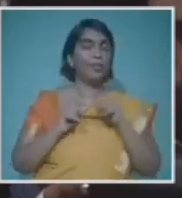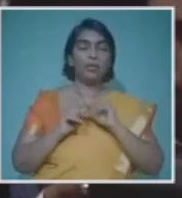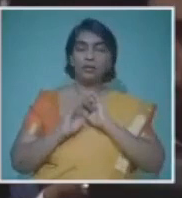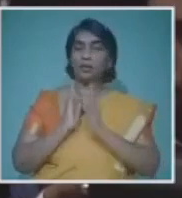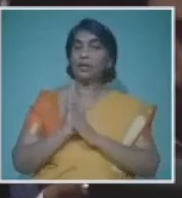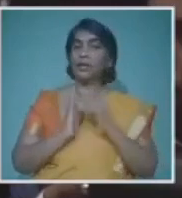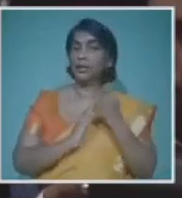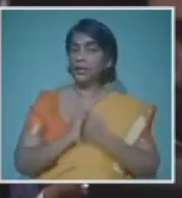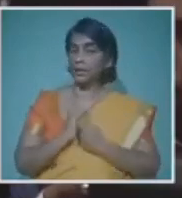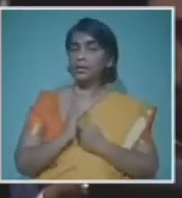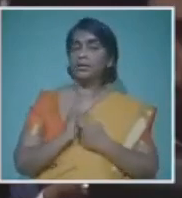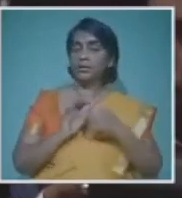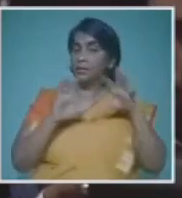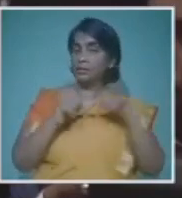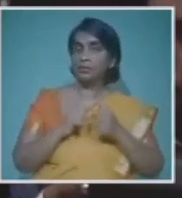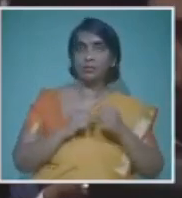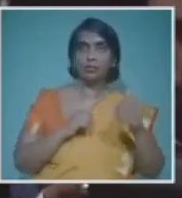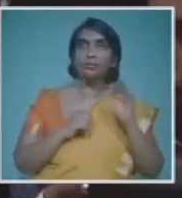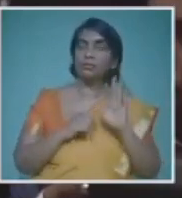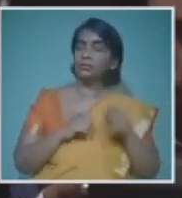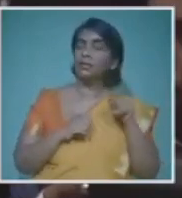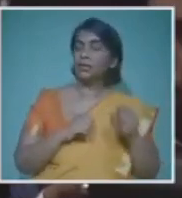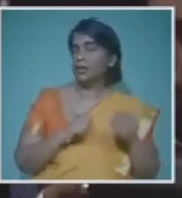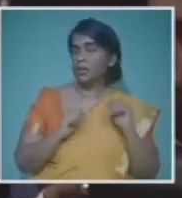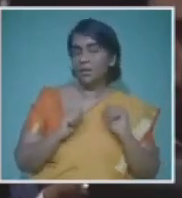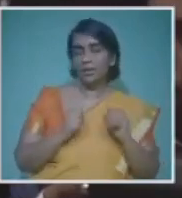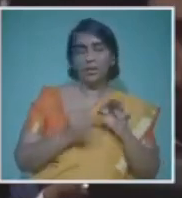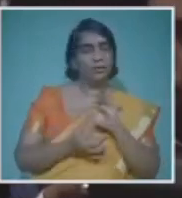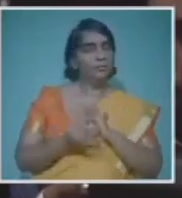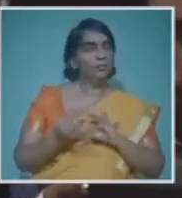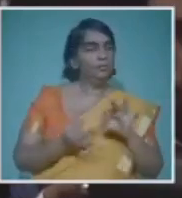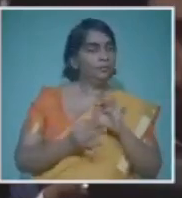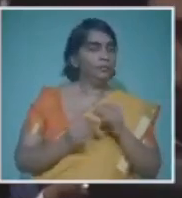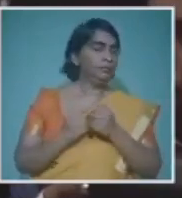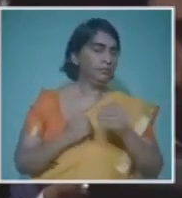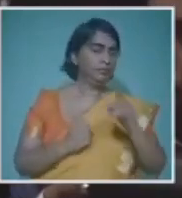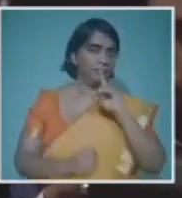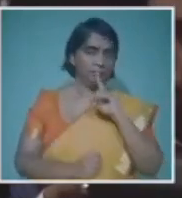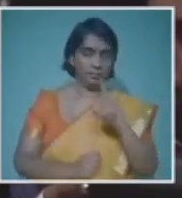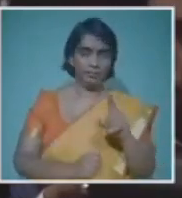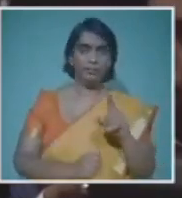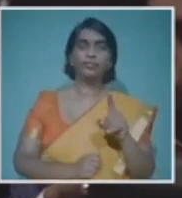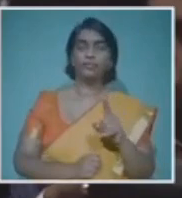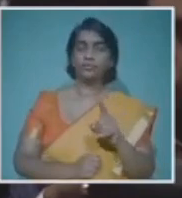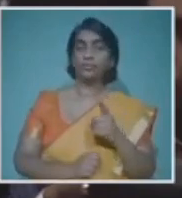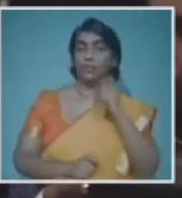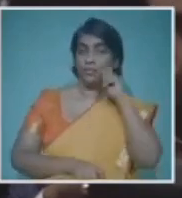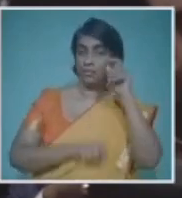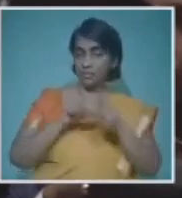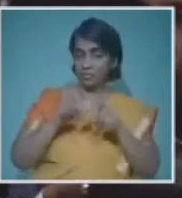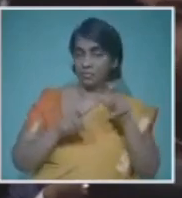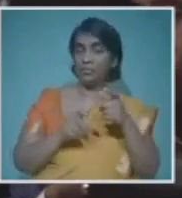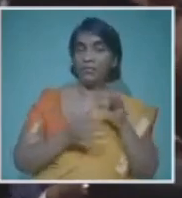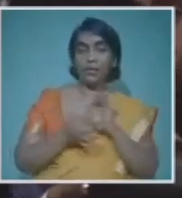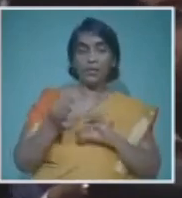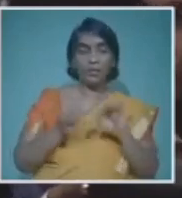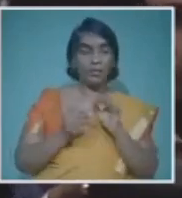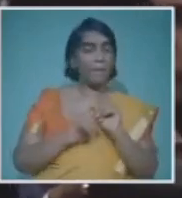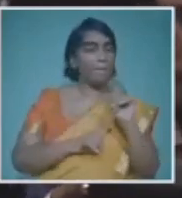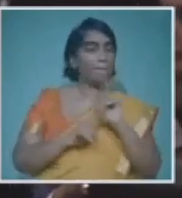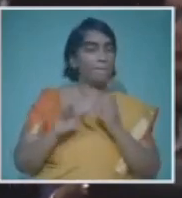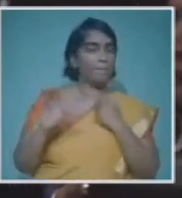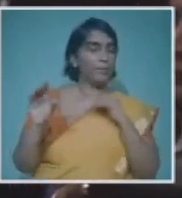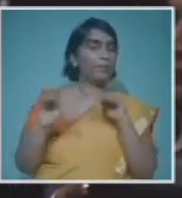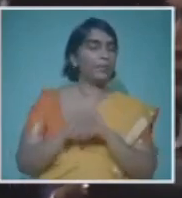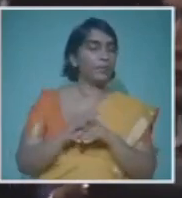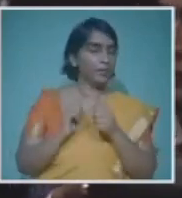නීති ආධිපත්‍යයට තේ සිද්ධ වෙන්න ඕන මොකද මේ ප්‍රජාතන්ත්‍රවාදී කියලා කියන්නේ නියෝජිත ප්‍රජාතන්ත්‍රවාදී තුල පාර්ලිමේන්තුව